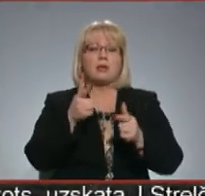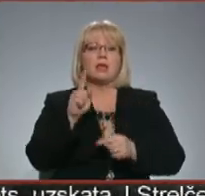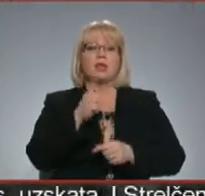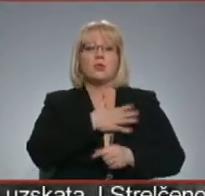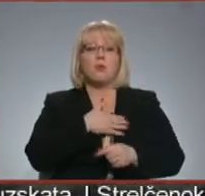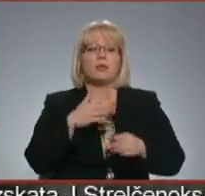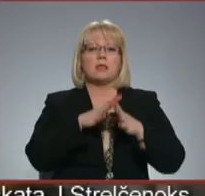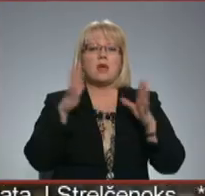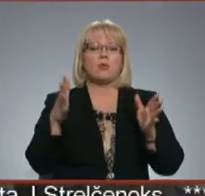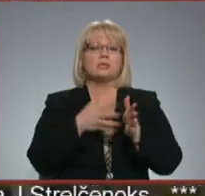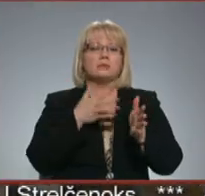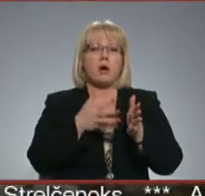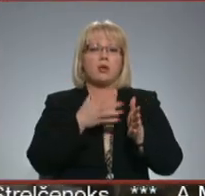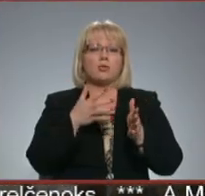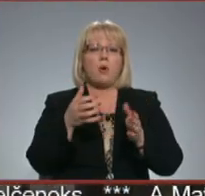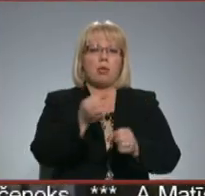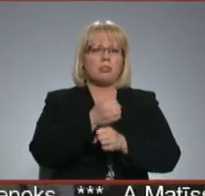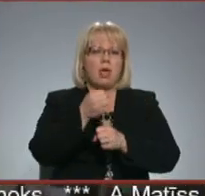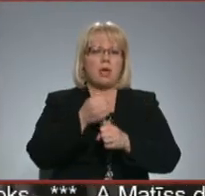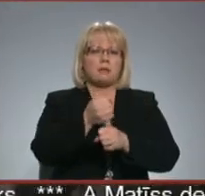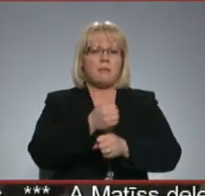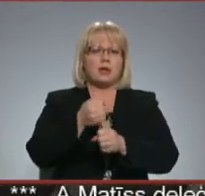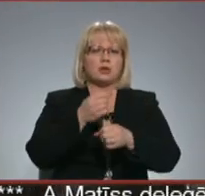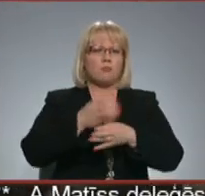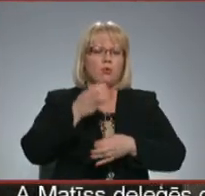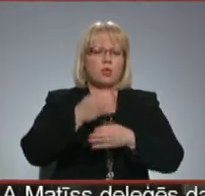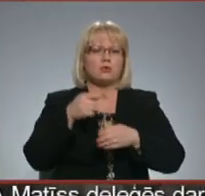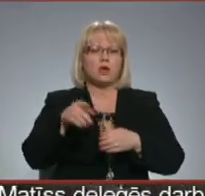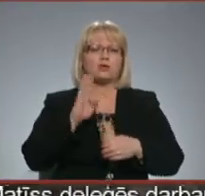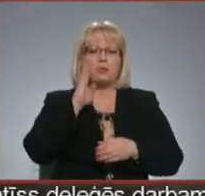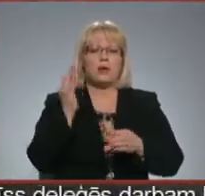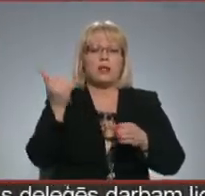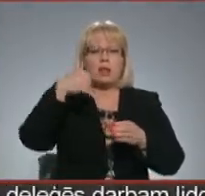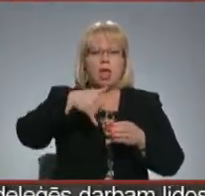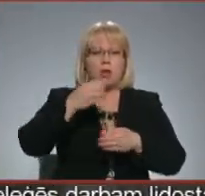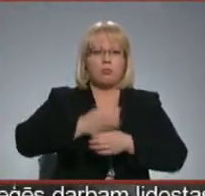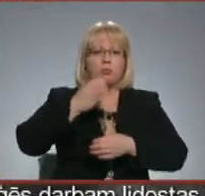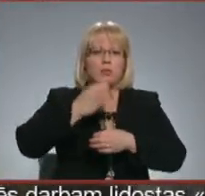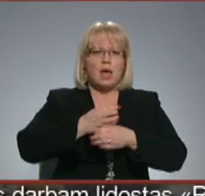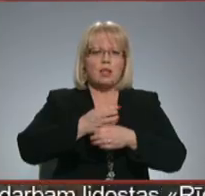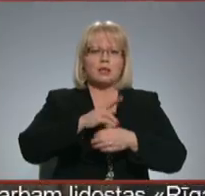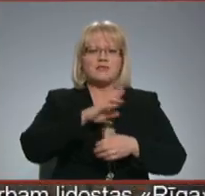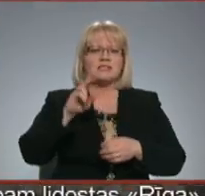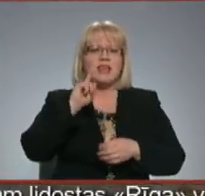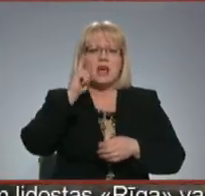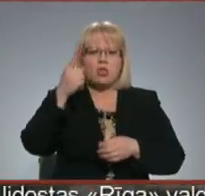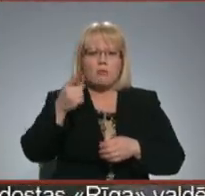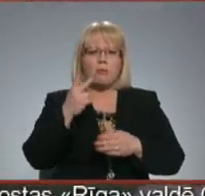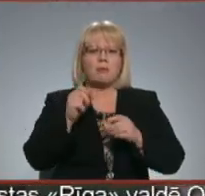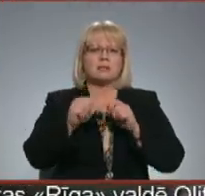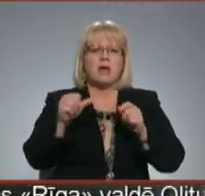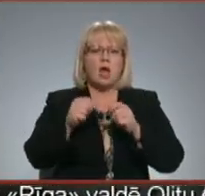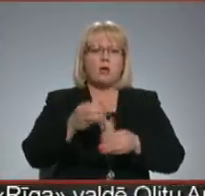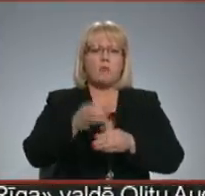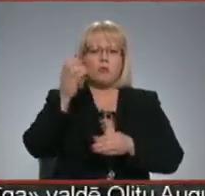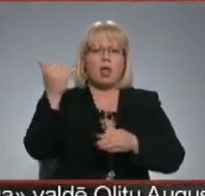ļoti daudz izmanto degmaisījumu pudeles, tās viņi arī šorīt lēja pudelēs viss neiedomājamākās. Piemēram, pat zāļu pudelēs